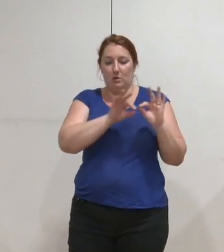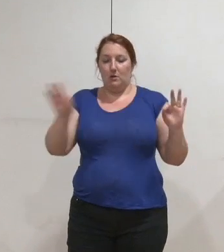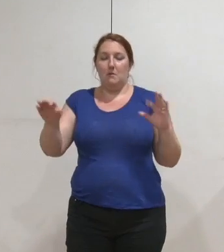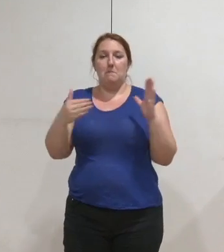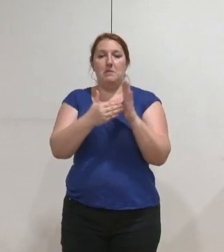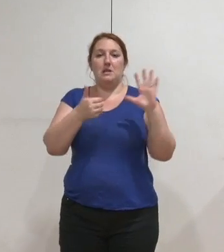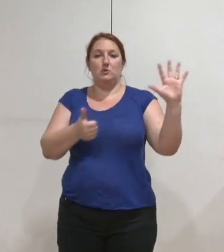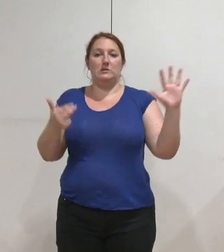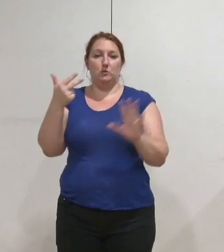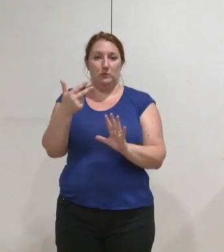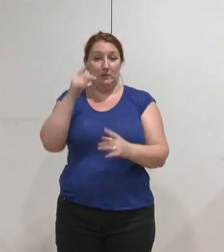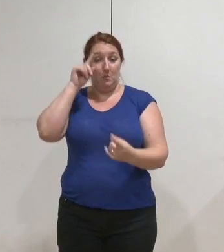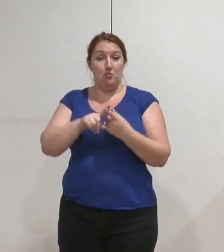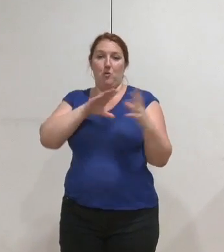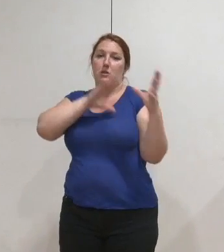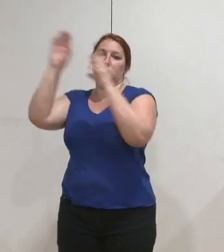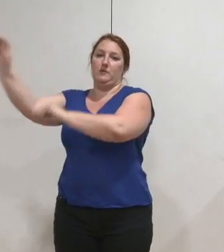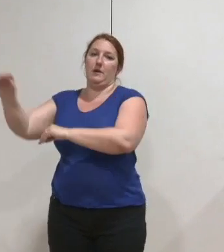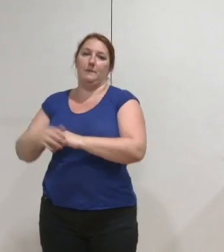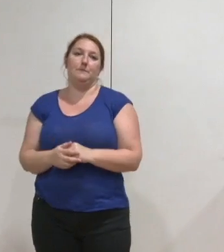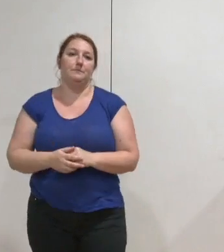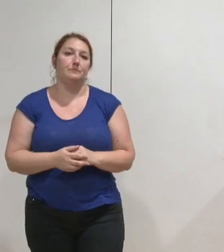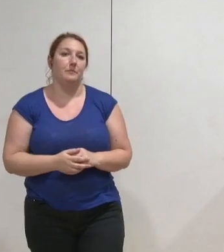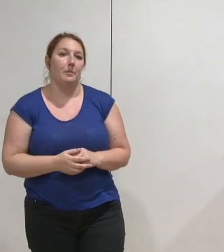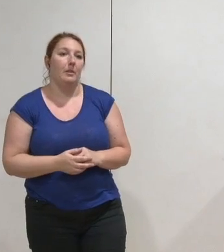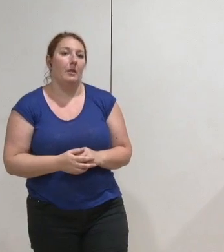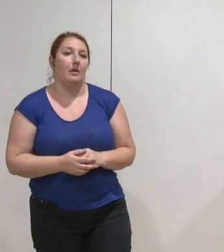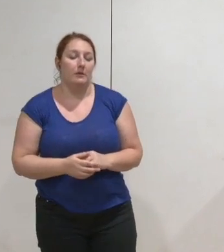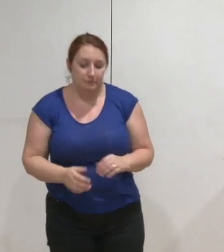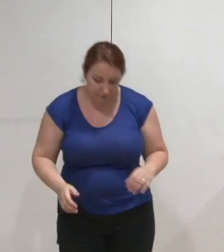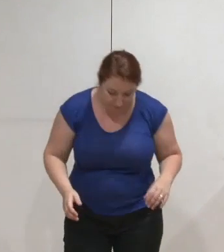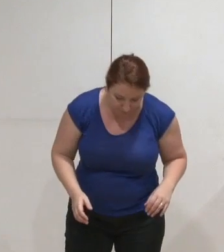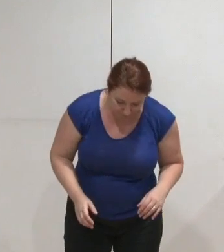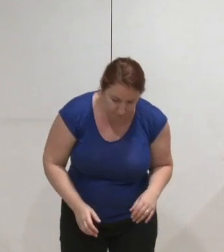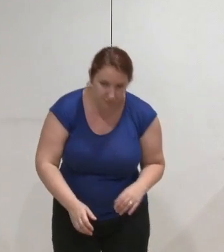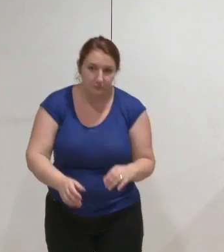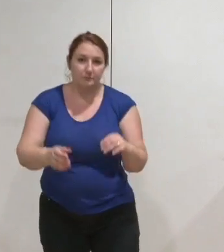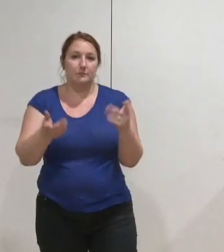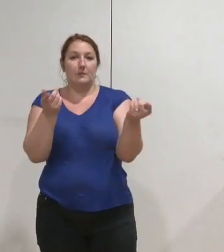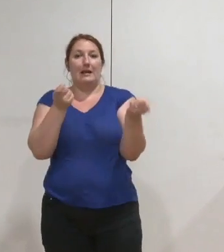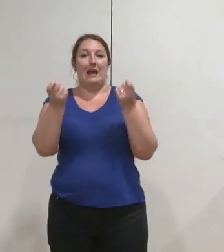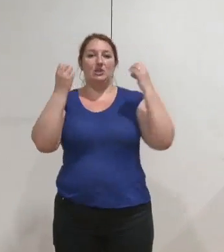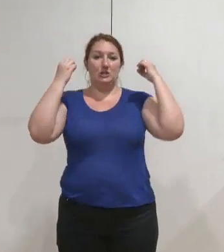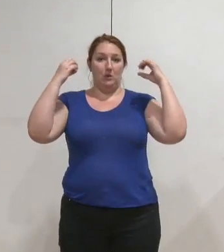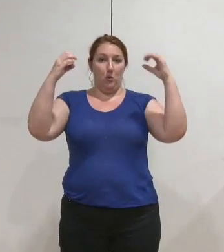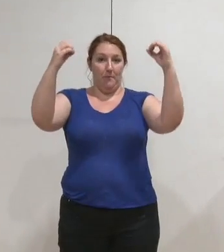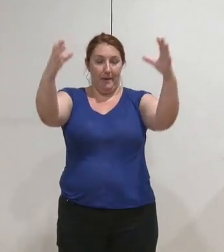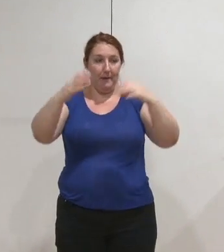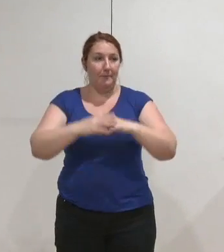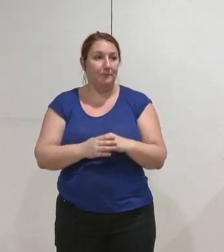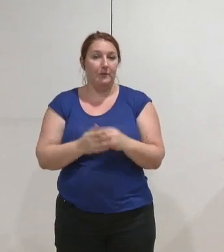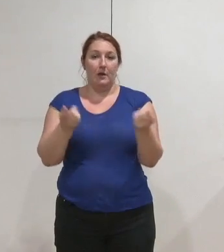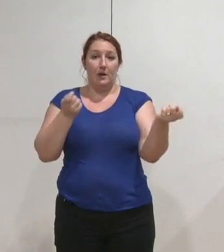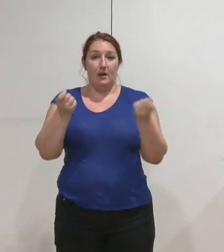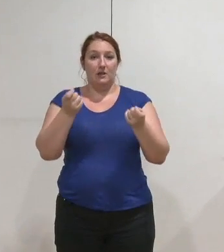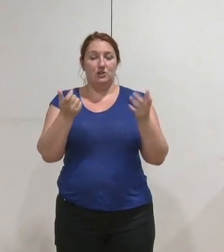transfert concernant la régie lumière il y a la création d'une régie à